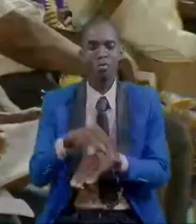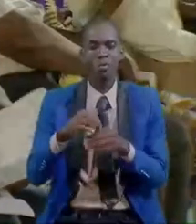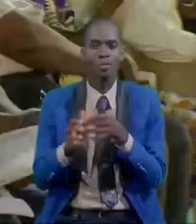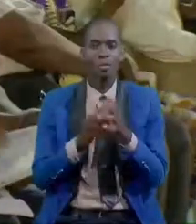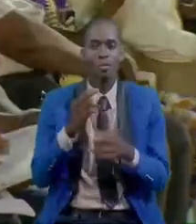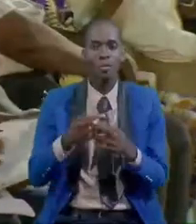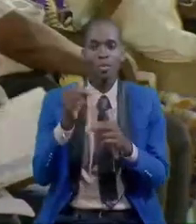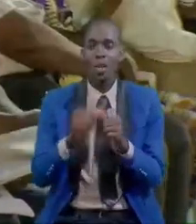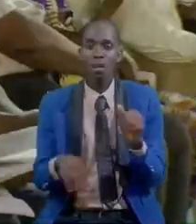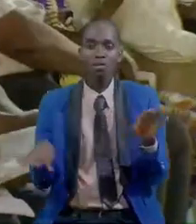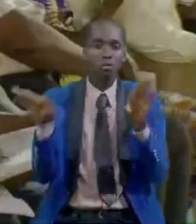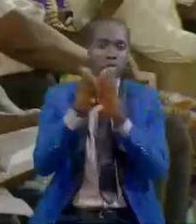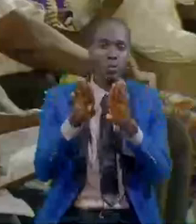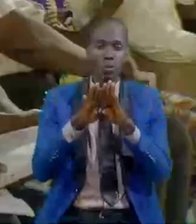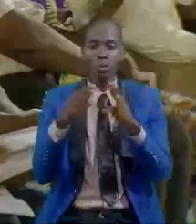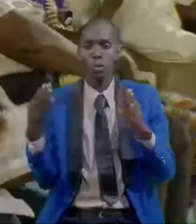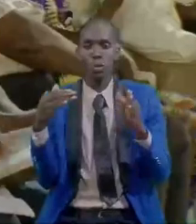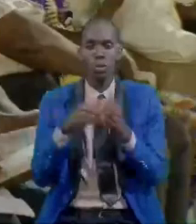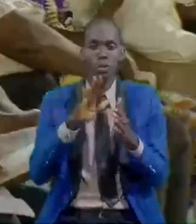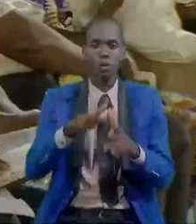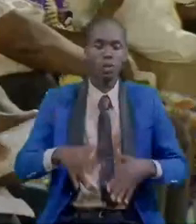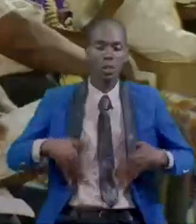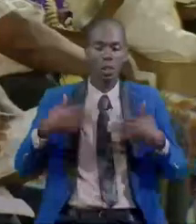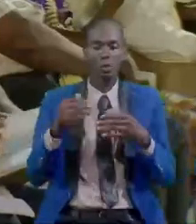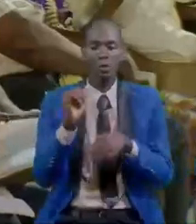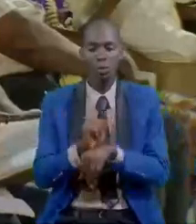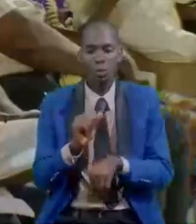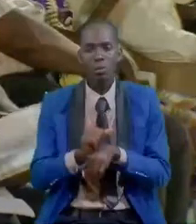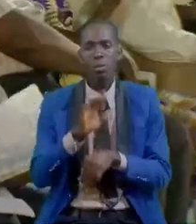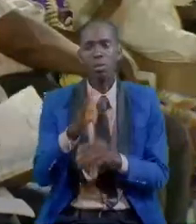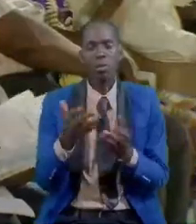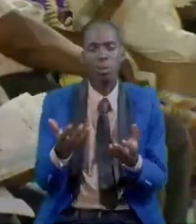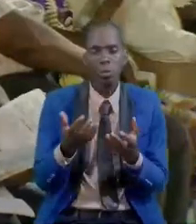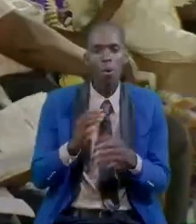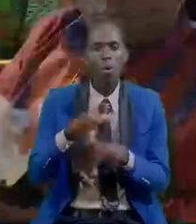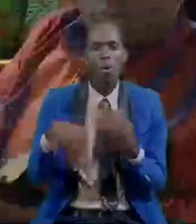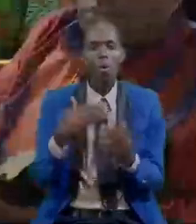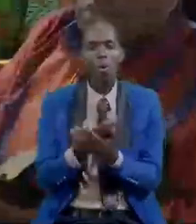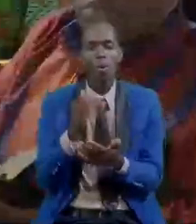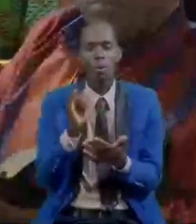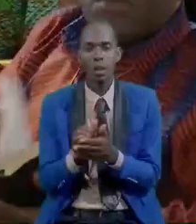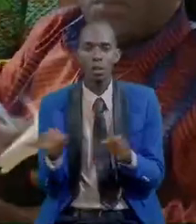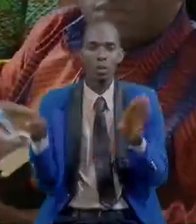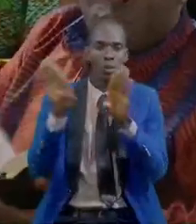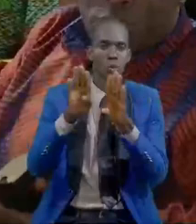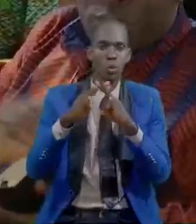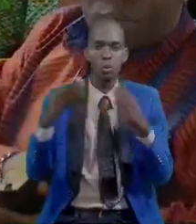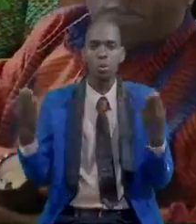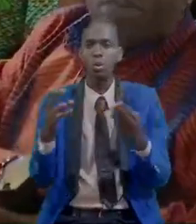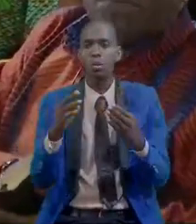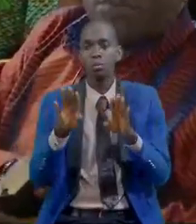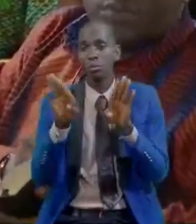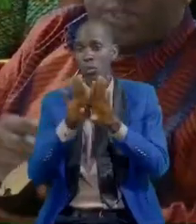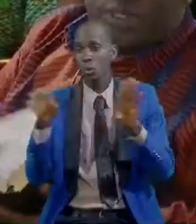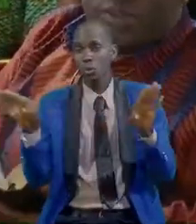vie, dans ta famille, dans ta profession, dans tes désirs. Toutes ces portes sont ouvertes ce soir